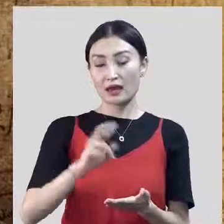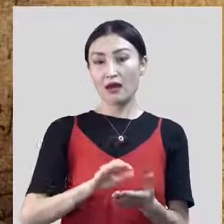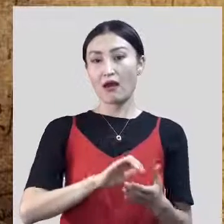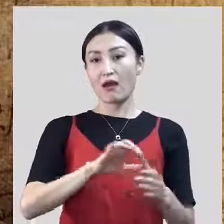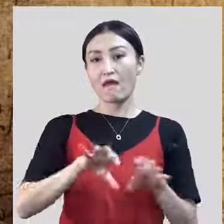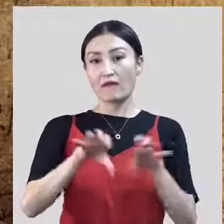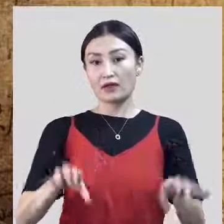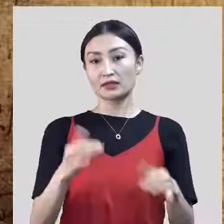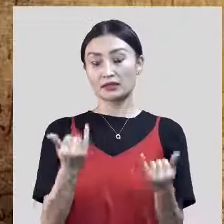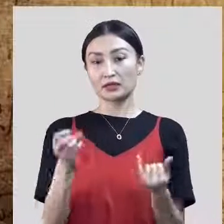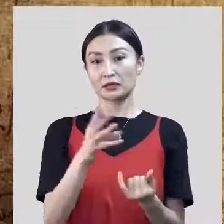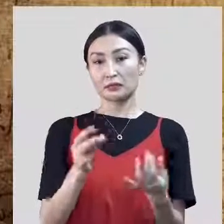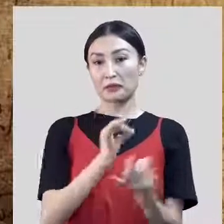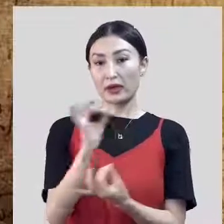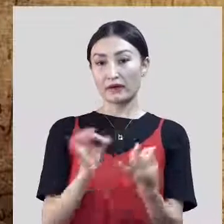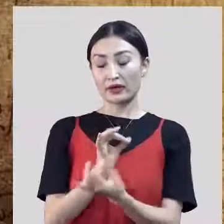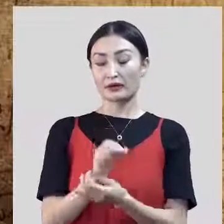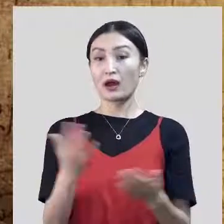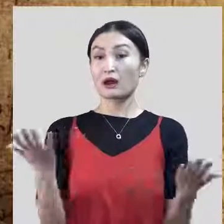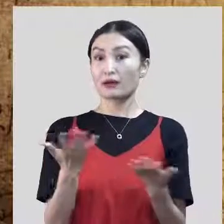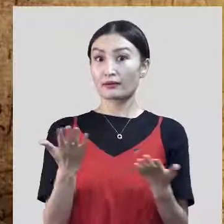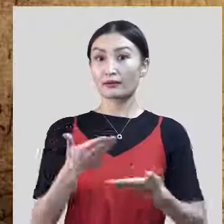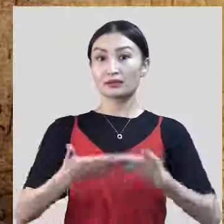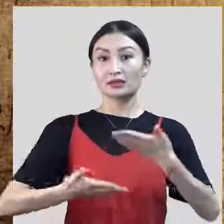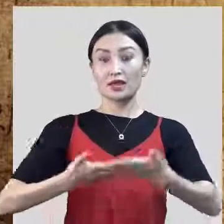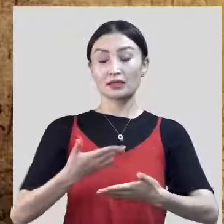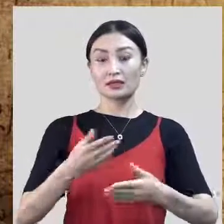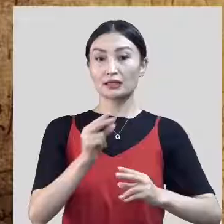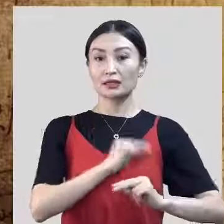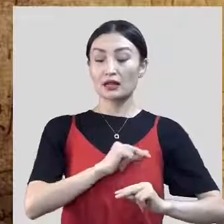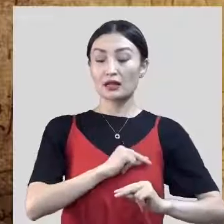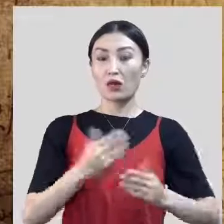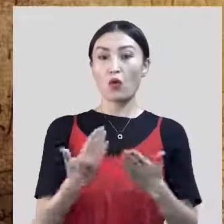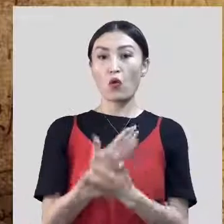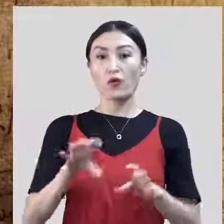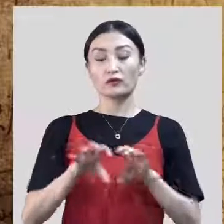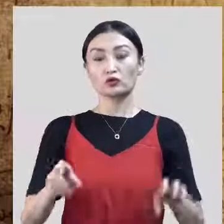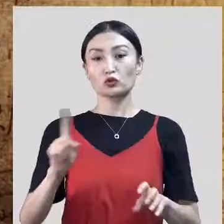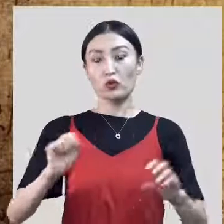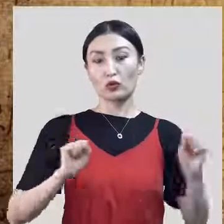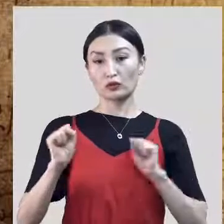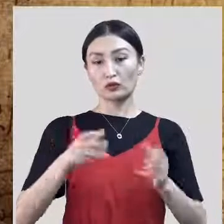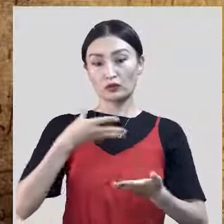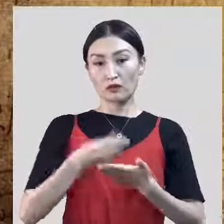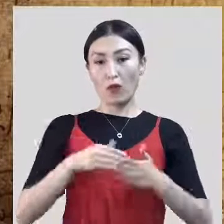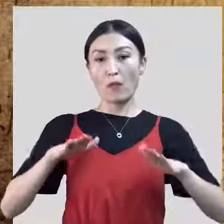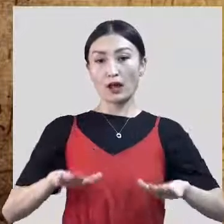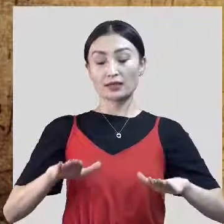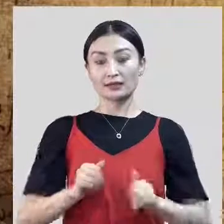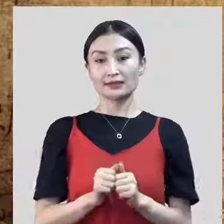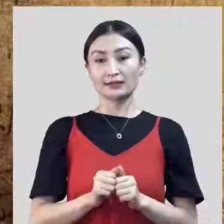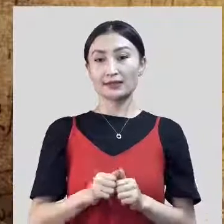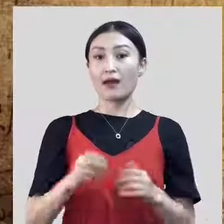поговорим какие шаги предприняла новая власть чтобы укрепить свое положение